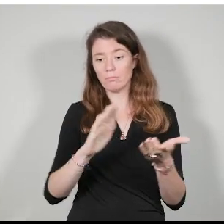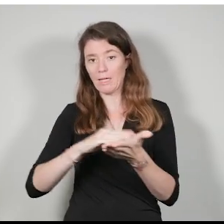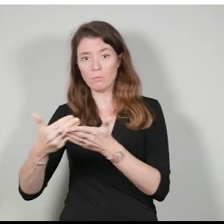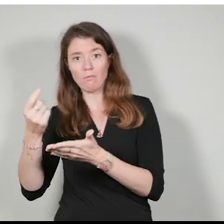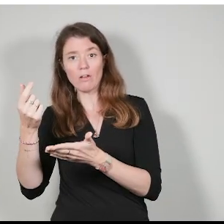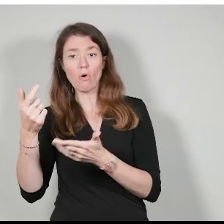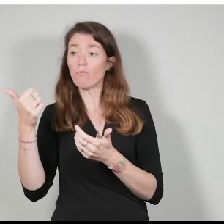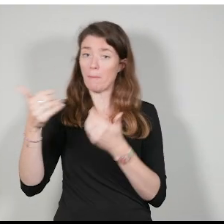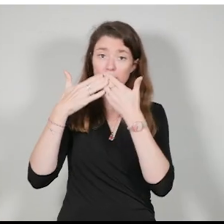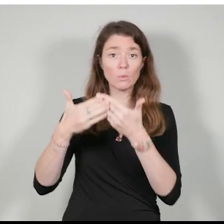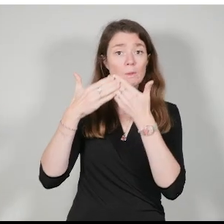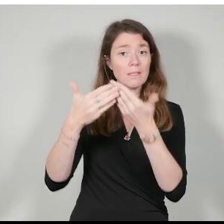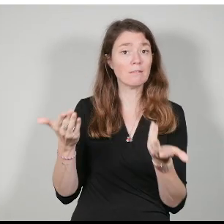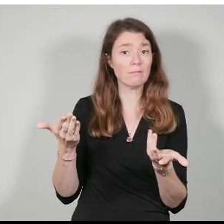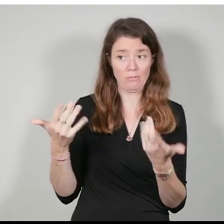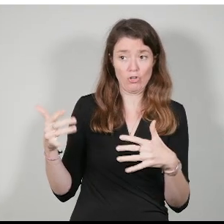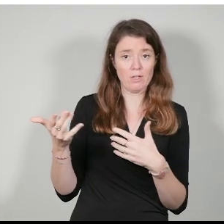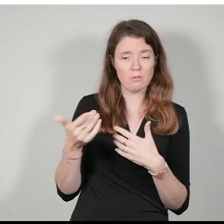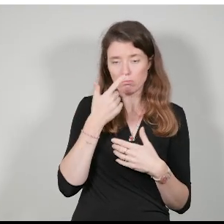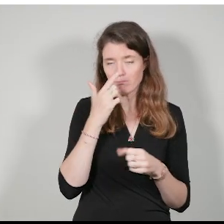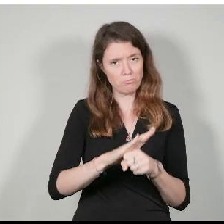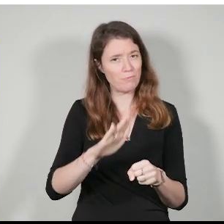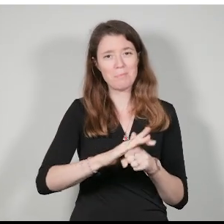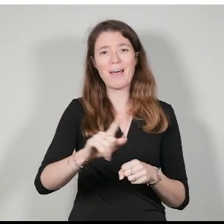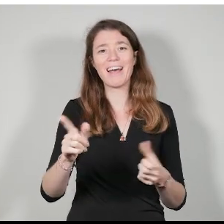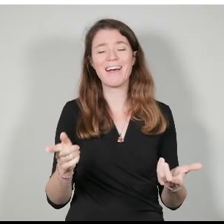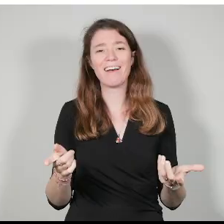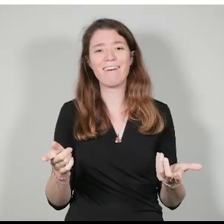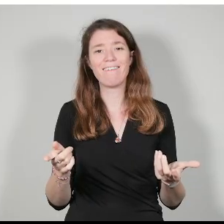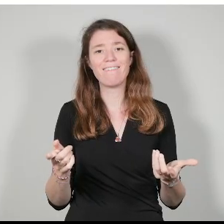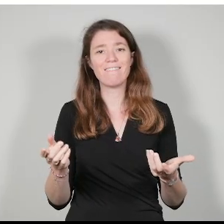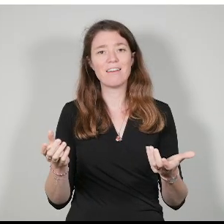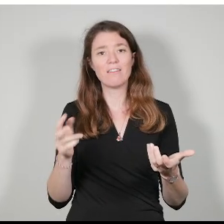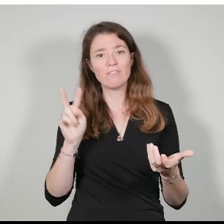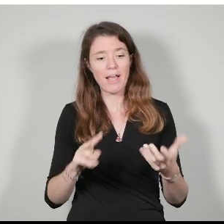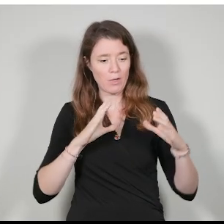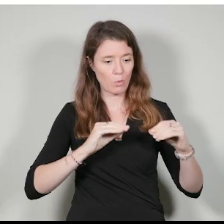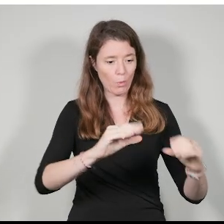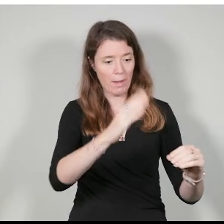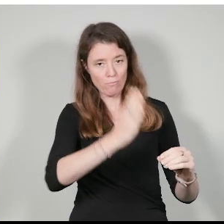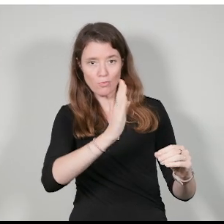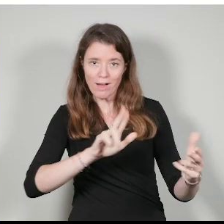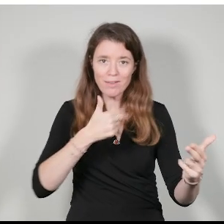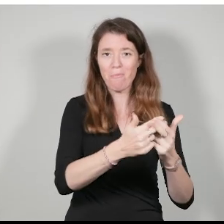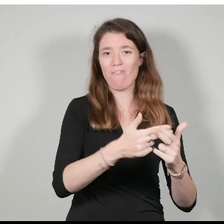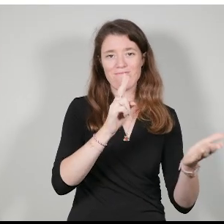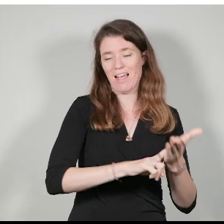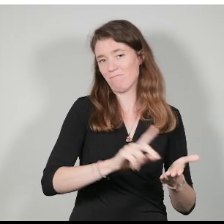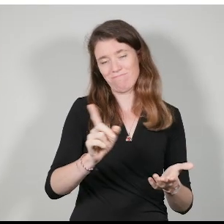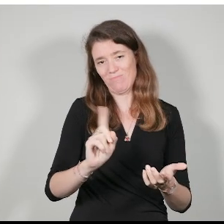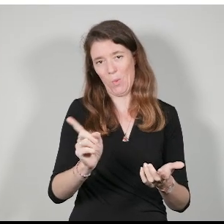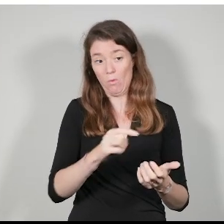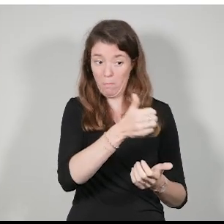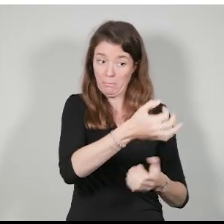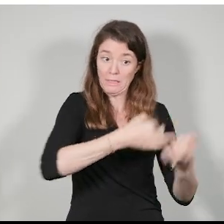étudiée à travers ces études, ne suffisent pas véritablement à répondre à la réalité des besoins qu'expriment